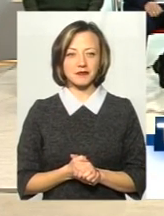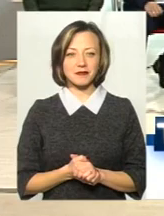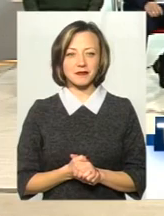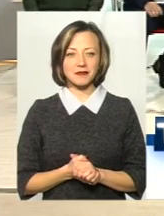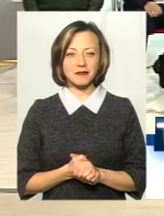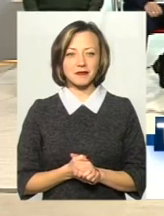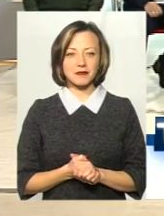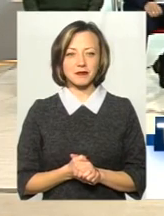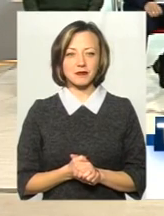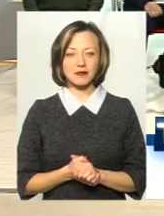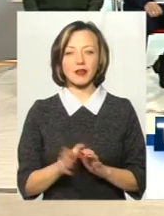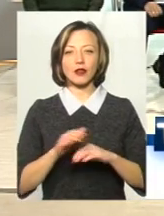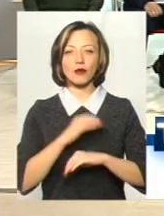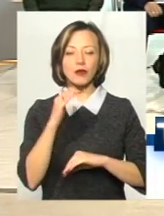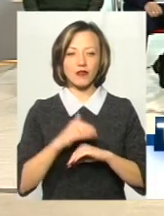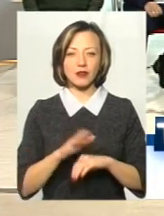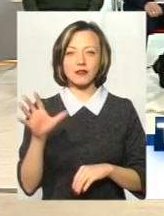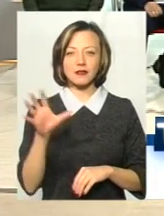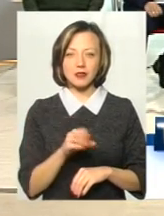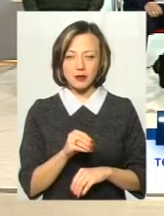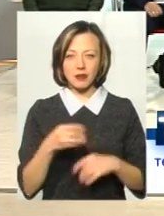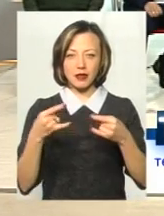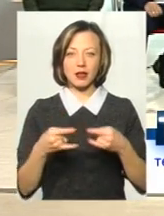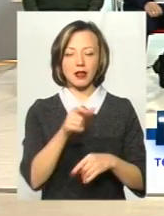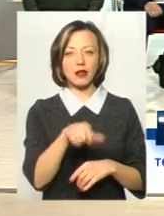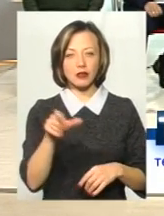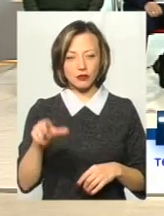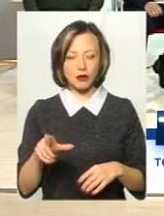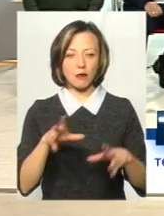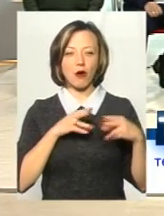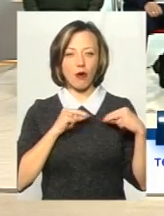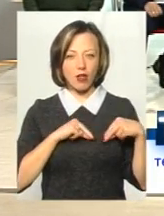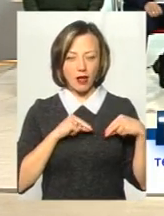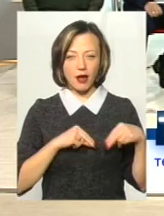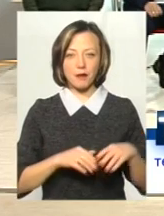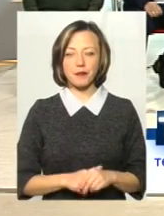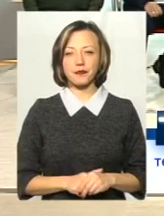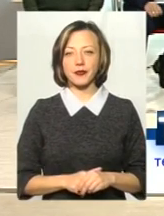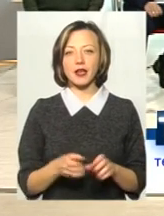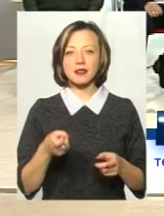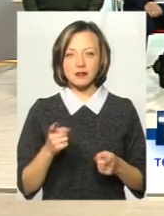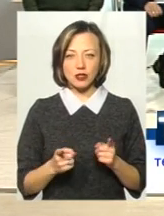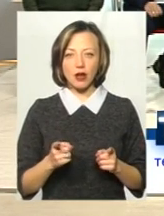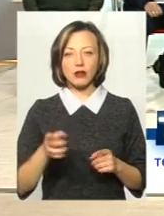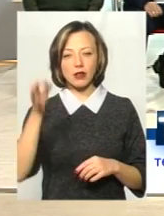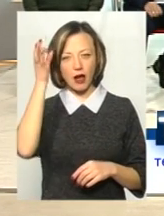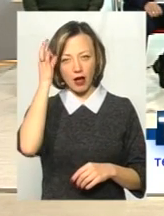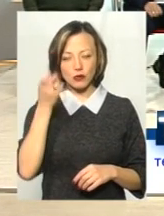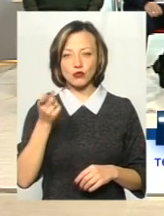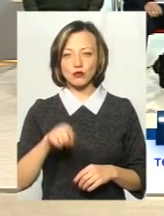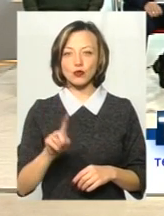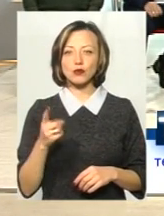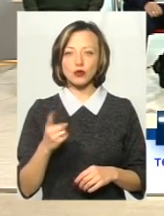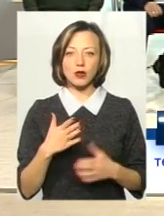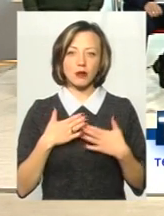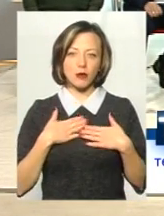Доброго вечора всім телеглядачам, колегам. Значить, звичайно, нагадую, чому? Тому що, як